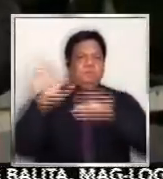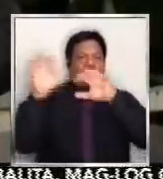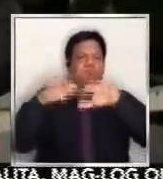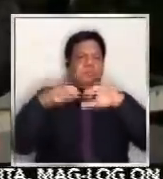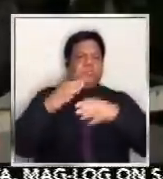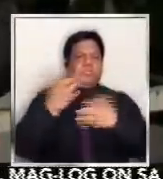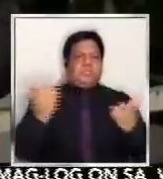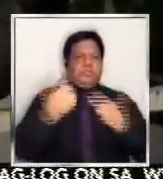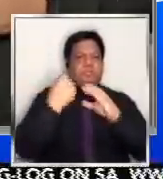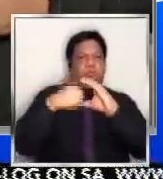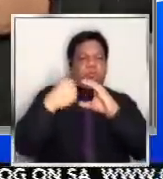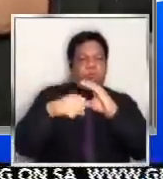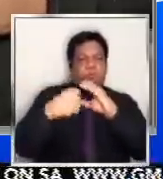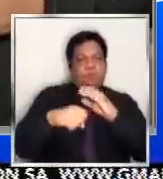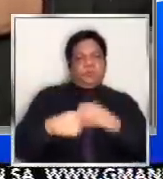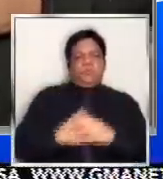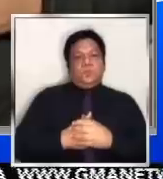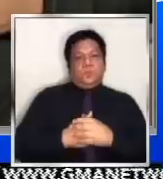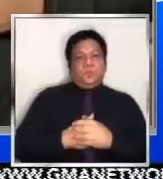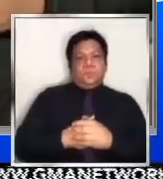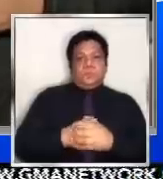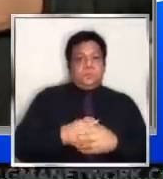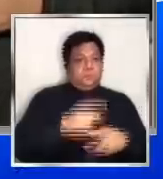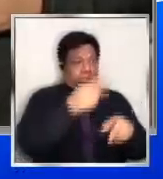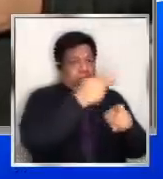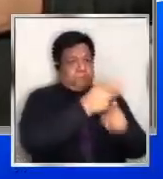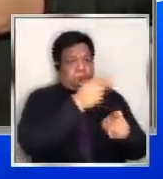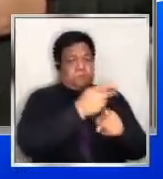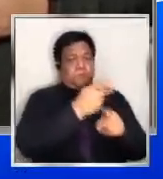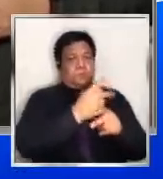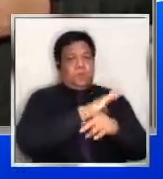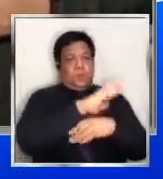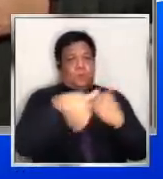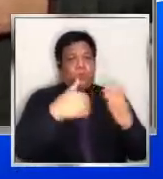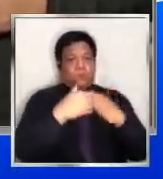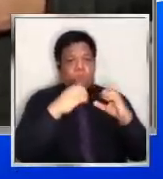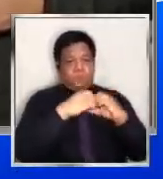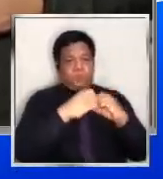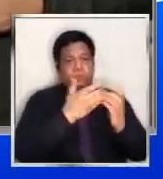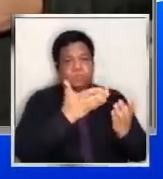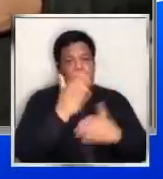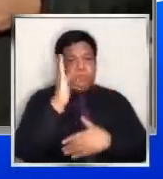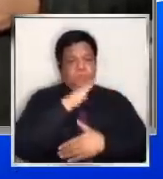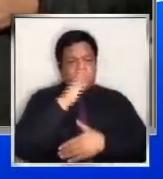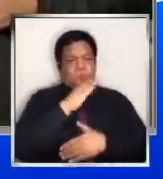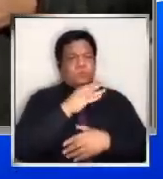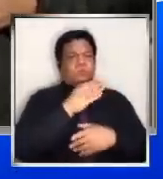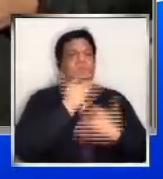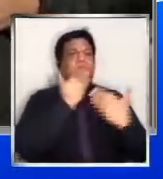Ivan. Ingat kayo dyan at ang mga kapuso natin dyan sa Bicol Region. Maraming salamat sa iyo, Salima Refran.